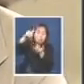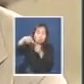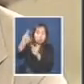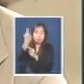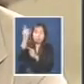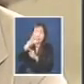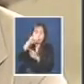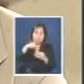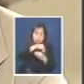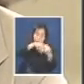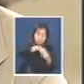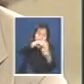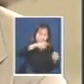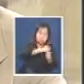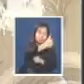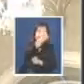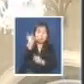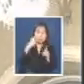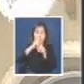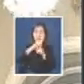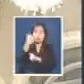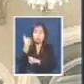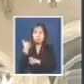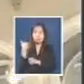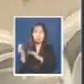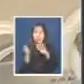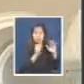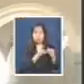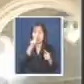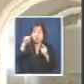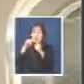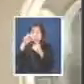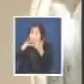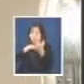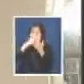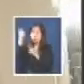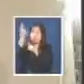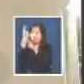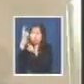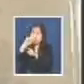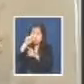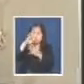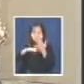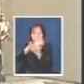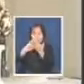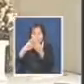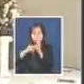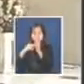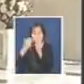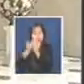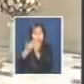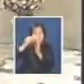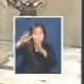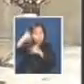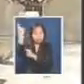ส่งออกด้านเดียวค่ะ ขณะเดียวกันท่านนายกรัฐมนตรีก็มีการผลักดันเรื่องนโยบายด้านการท่องเที่ยวแต่จะเห็นเรื่องของการท่องเที่ยวเป็นการดึงเงินจากต่างประเท